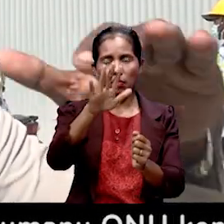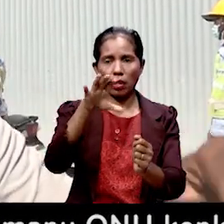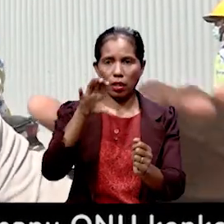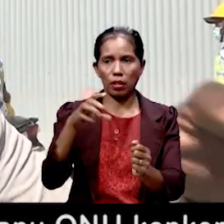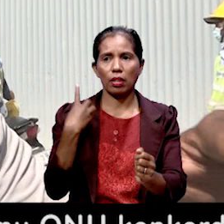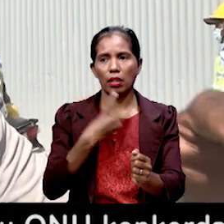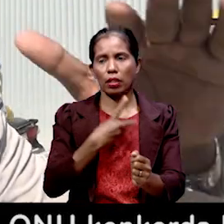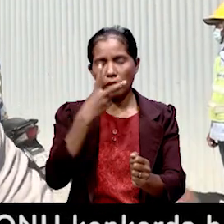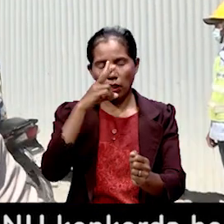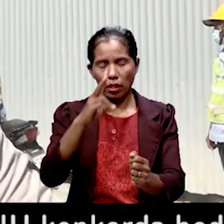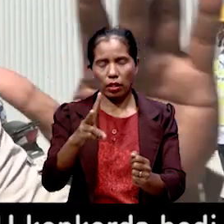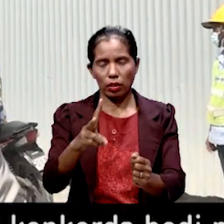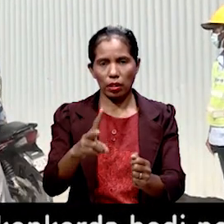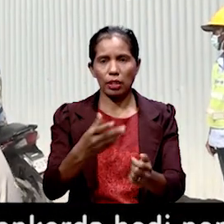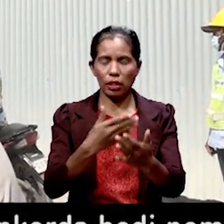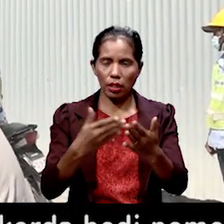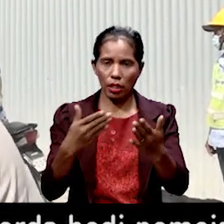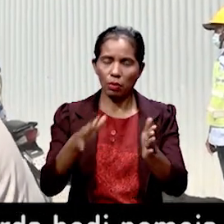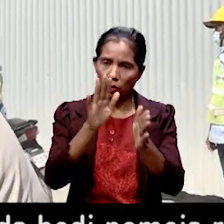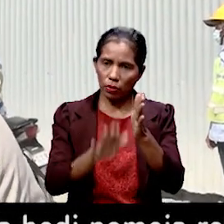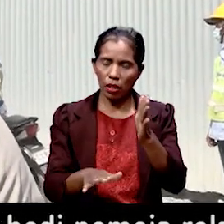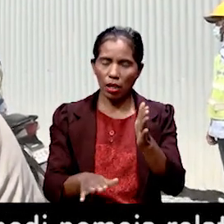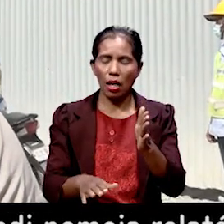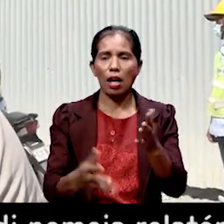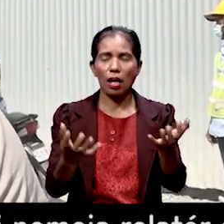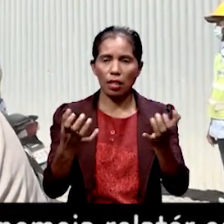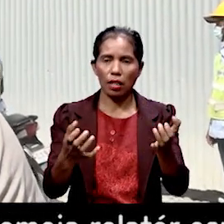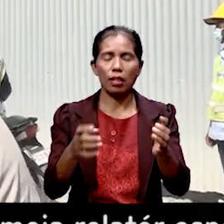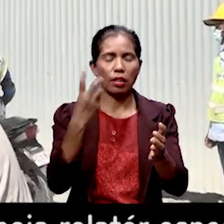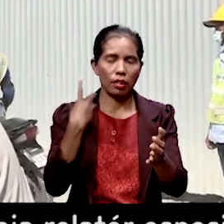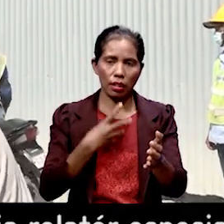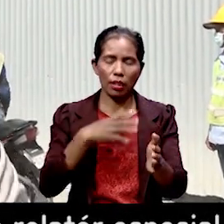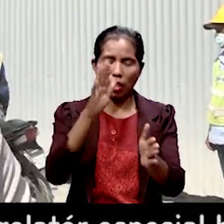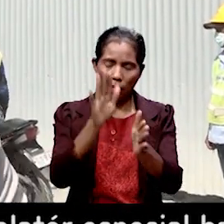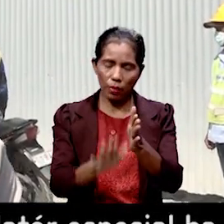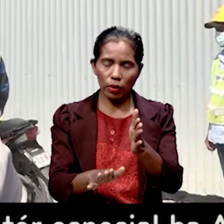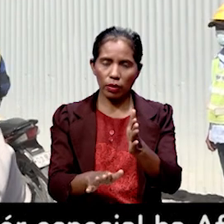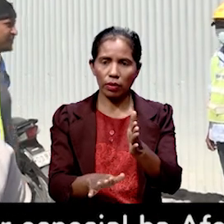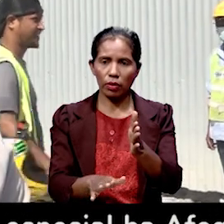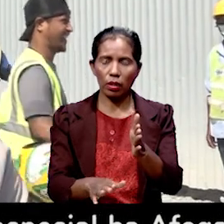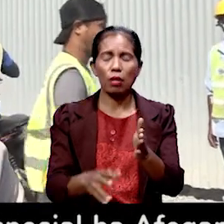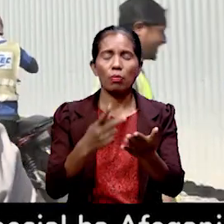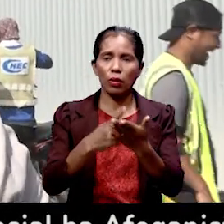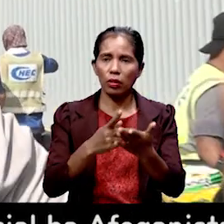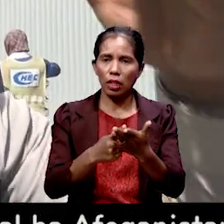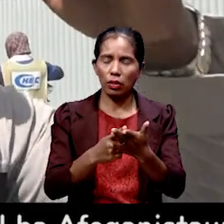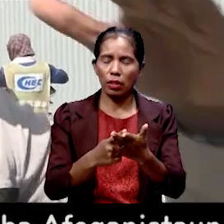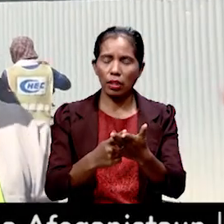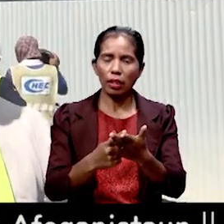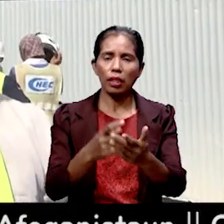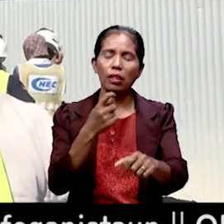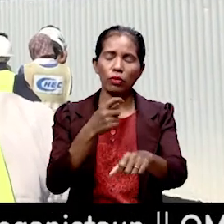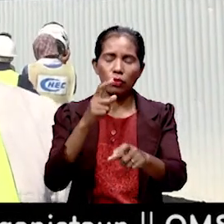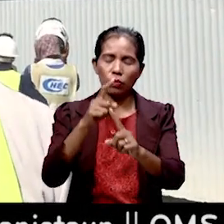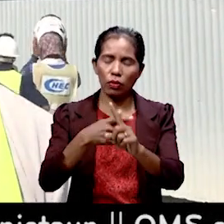itare ba iten item ne be maka menu sona akarak la koi ita tengsa ha menu sda rao kona tamba project ne temporary re te ita bele hatne nia la